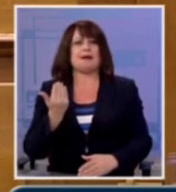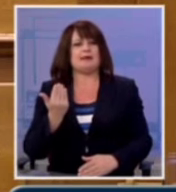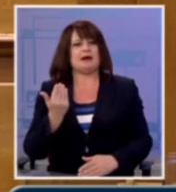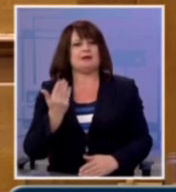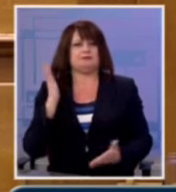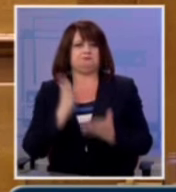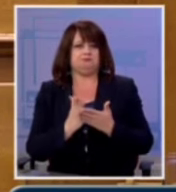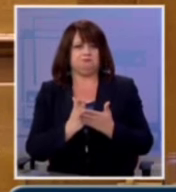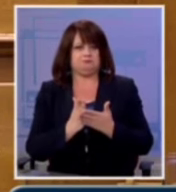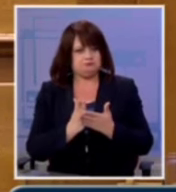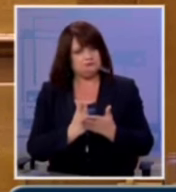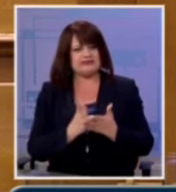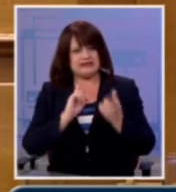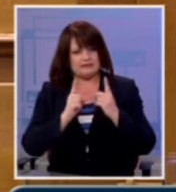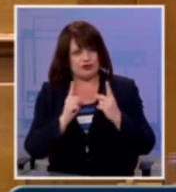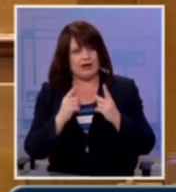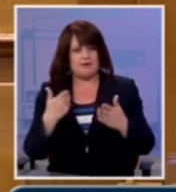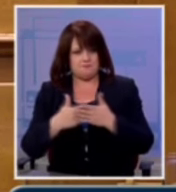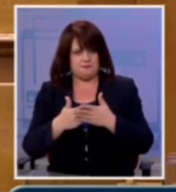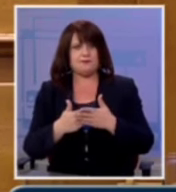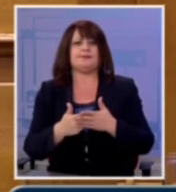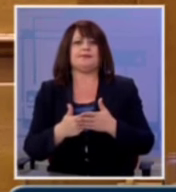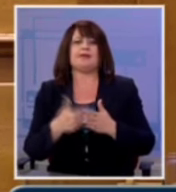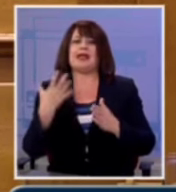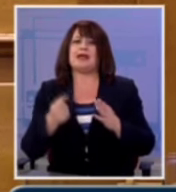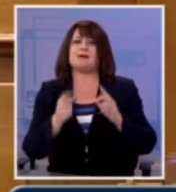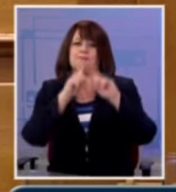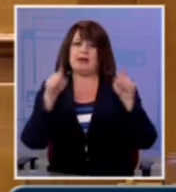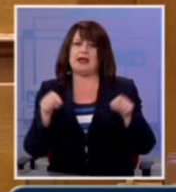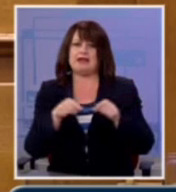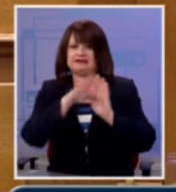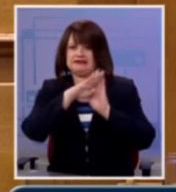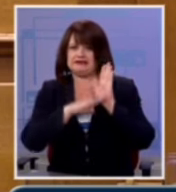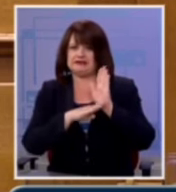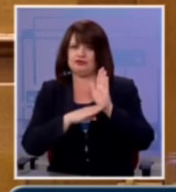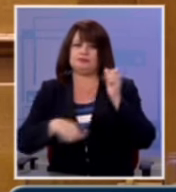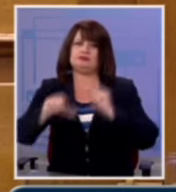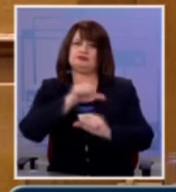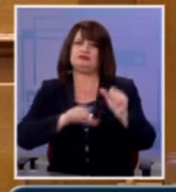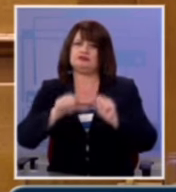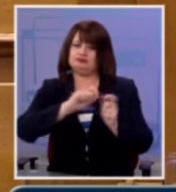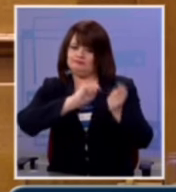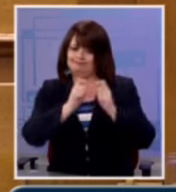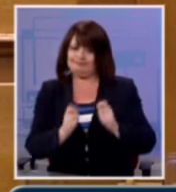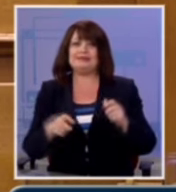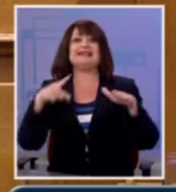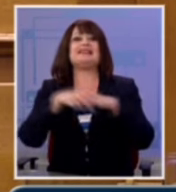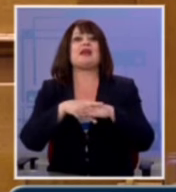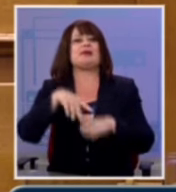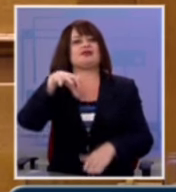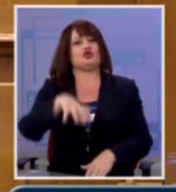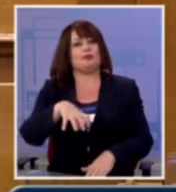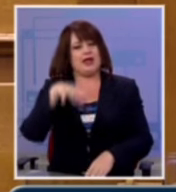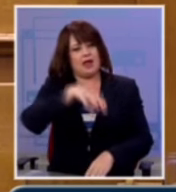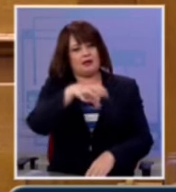καταλήξουμε στην τελική μορφή, έχει ένα πλαίσιο σοβαρής αναδιάρθρωσης του τραπεζικού τομέα,